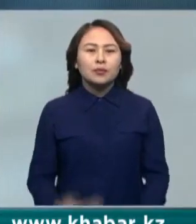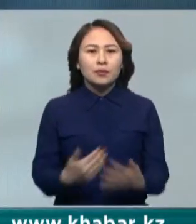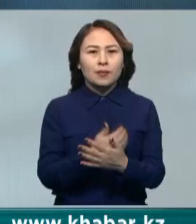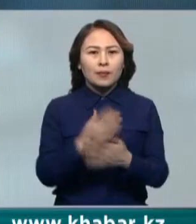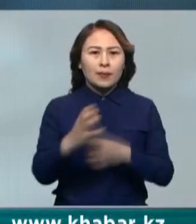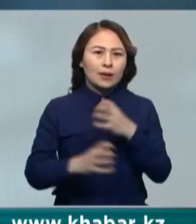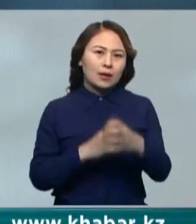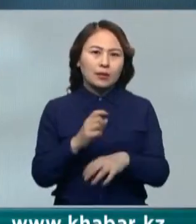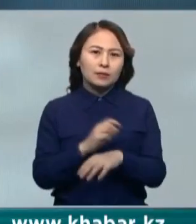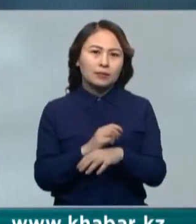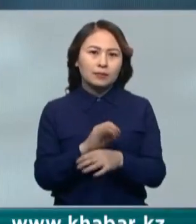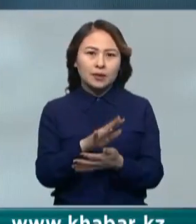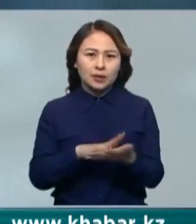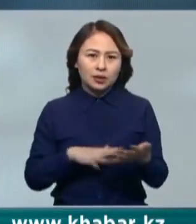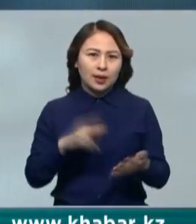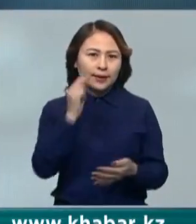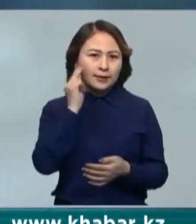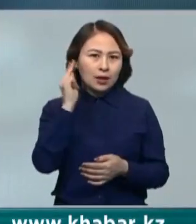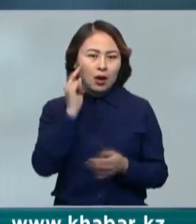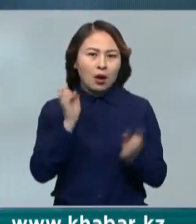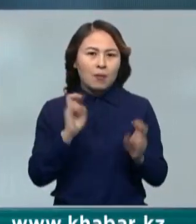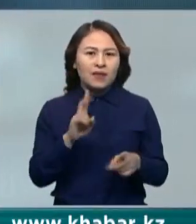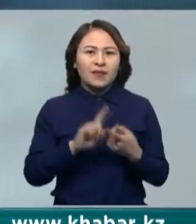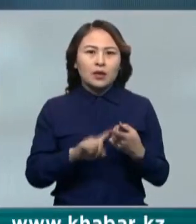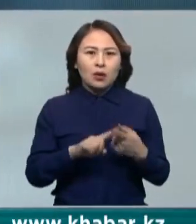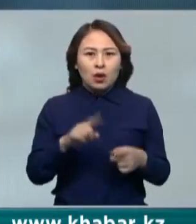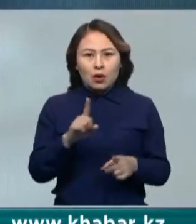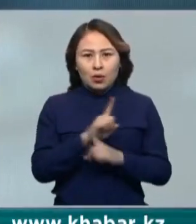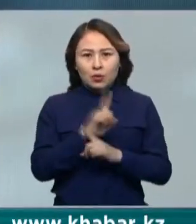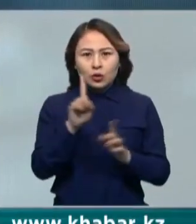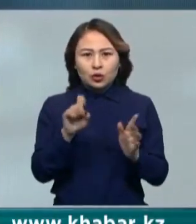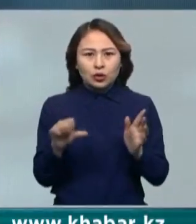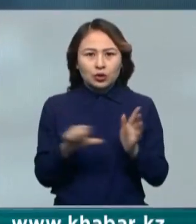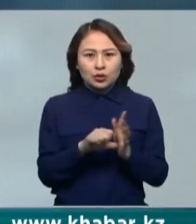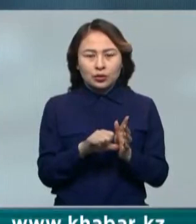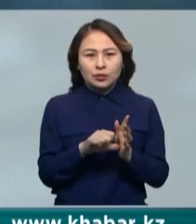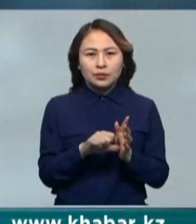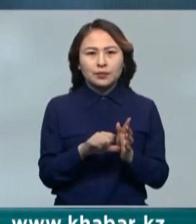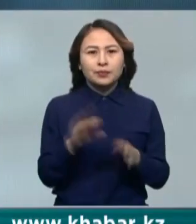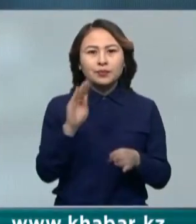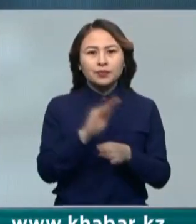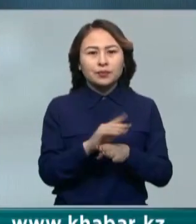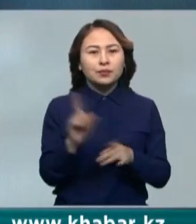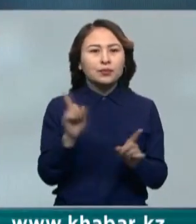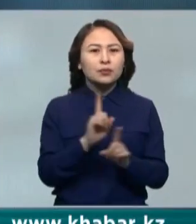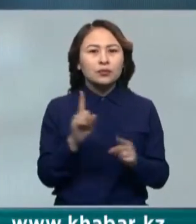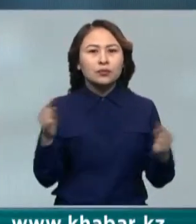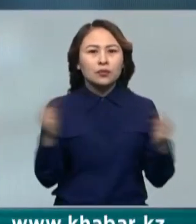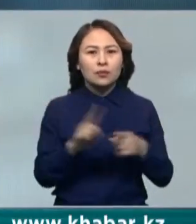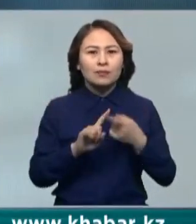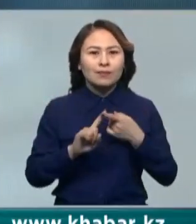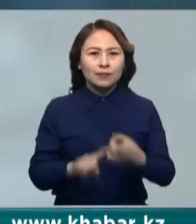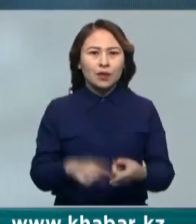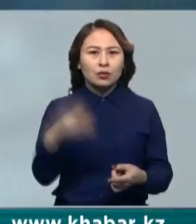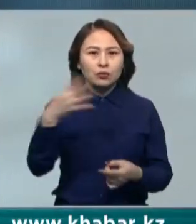Жаңалықтарымызда шетел ақпаратымен жалғастырамыз. Қытайда қауіпті вирустан көз жұмғандардың саны 106-ға жетті. Ал дертті